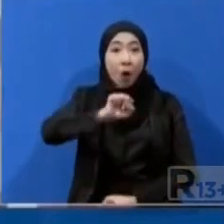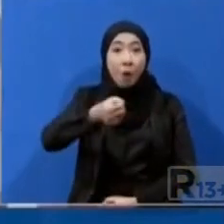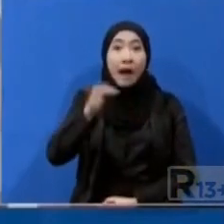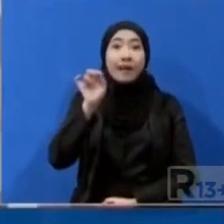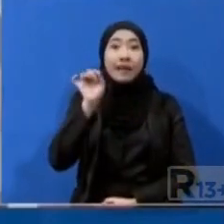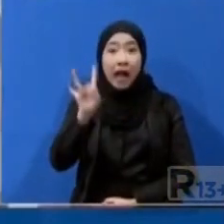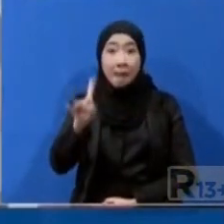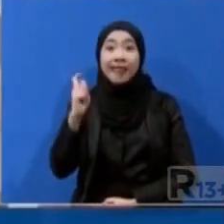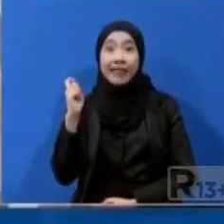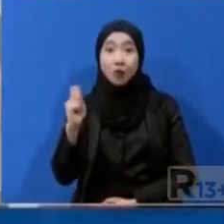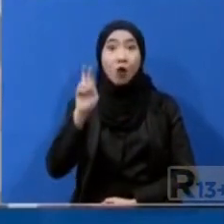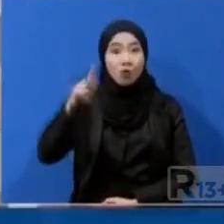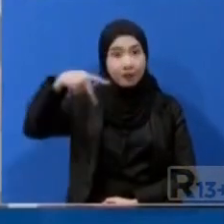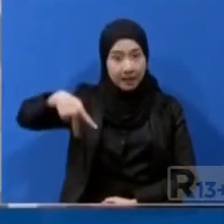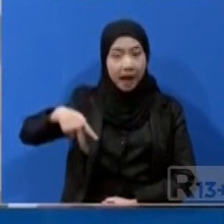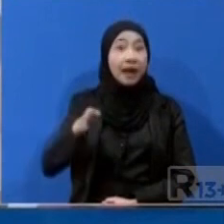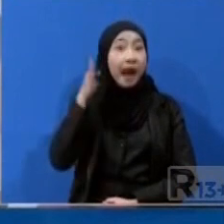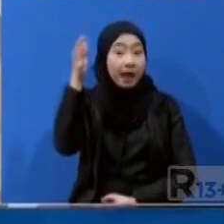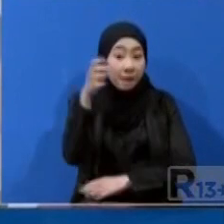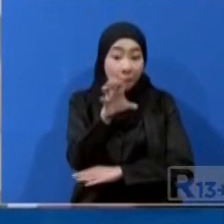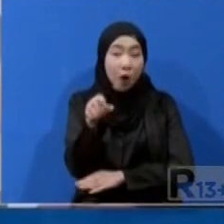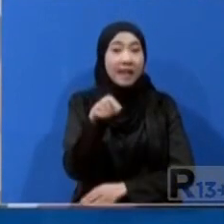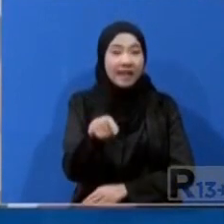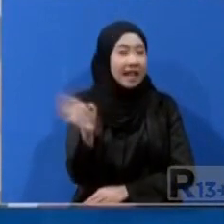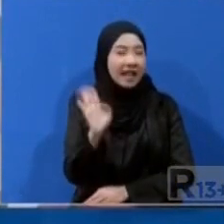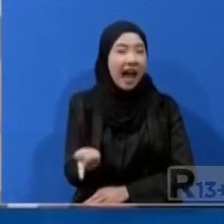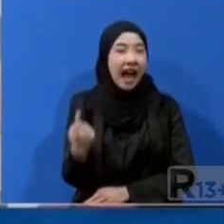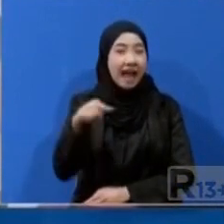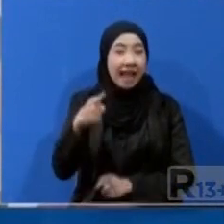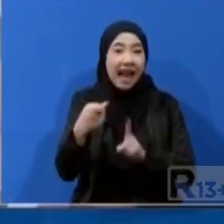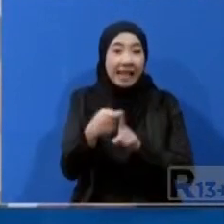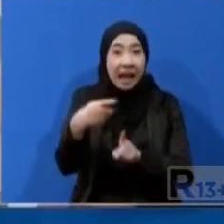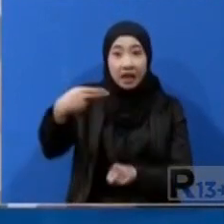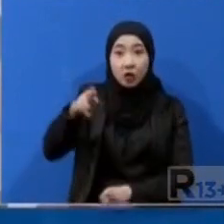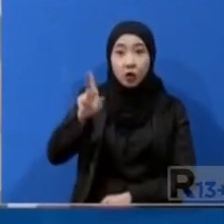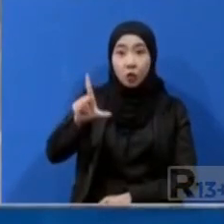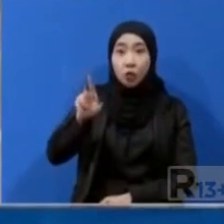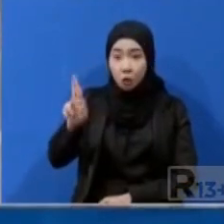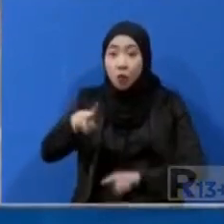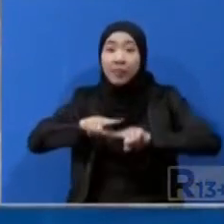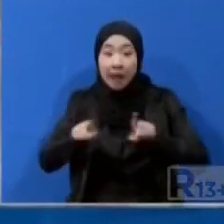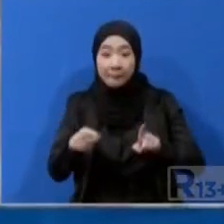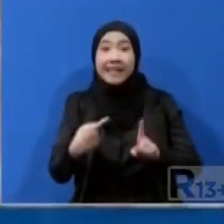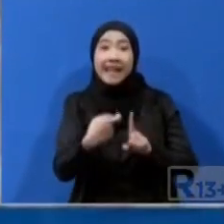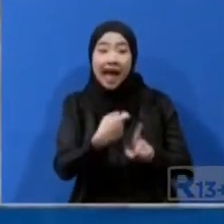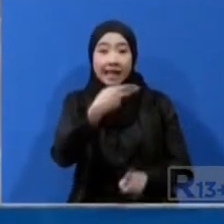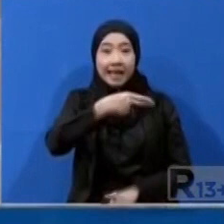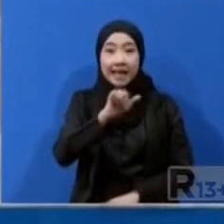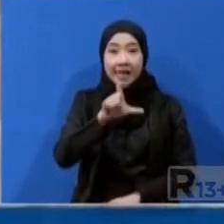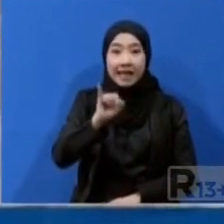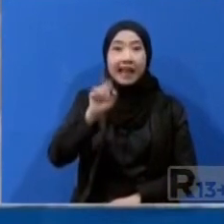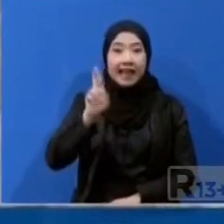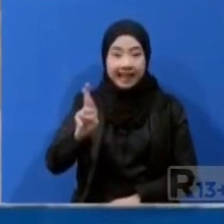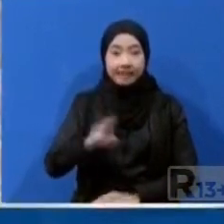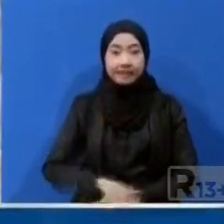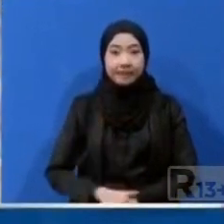rupiah. Ubaidi menyebut nantinya proyek ini tidak hanya disiapkan dari sisi hulu, melainkan juga dari hilir. Pernyataan ini disampaikan